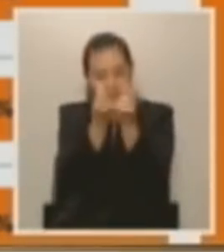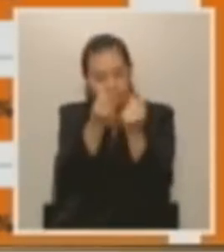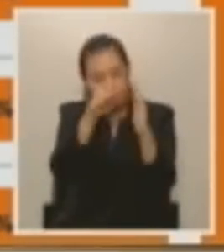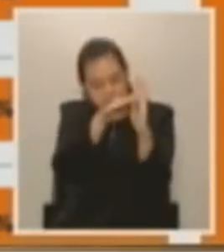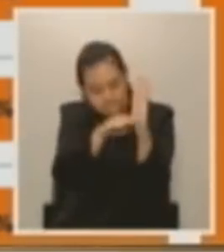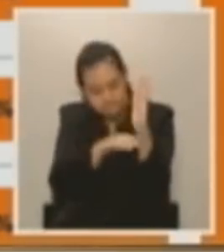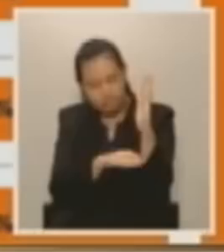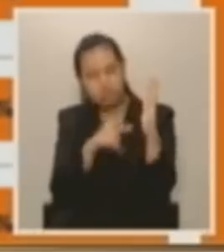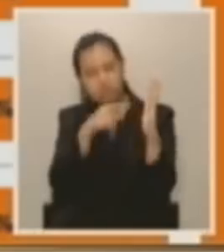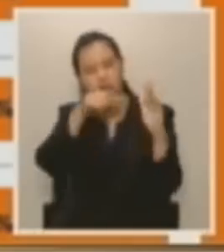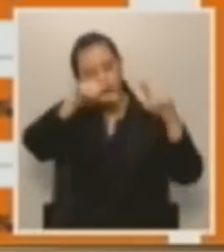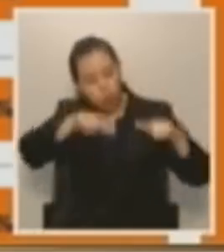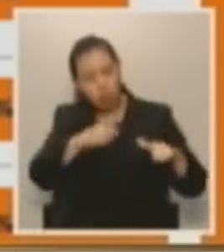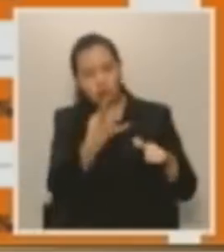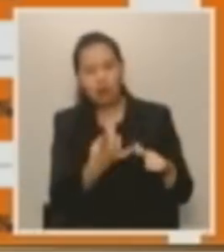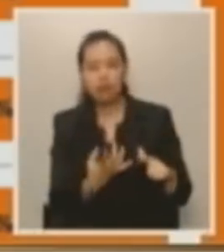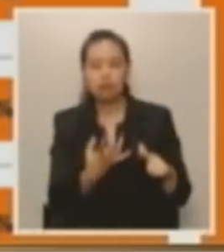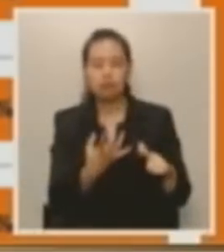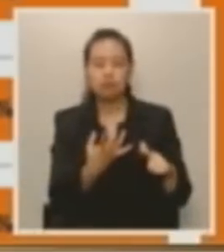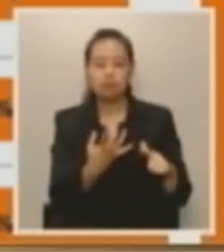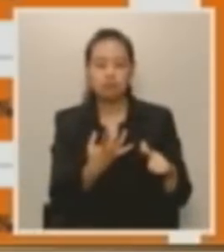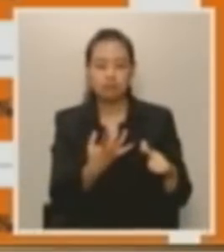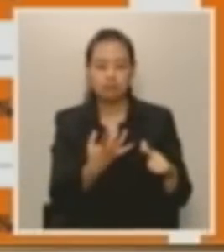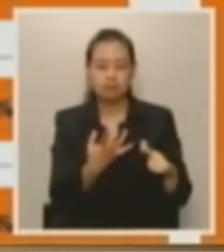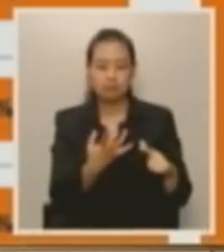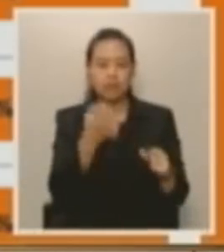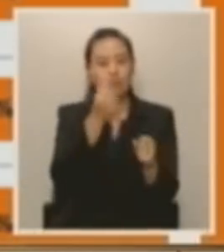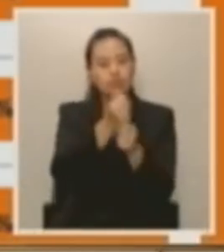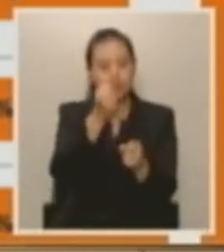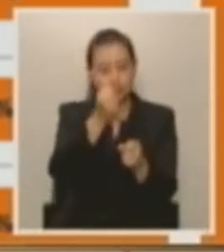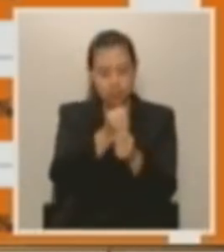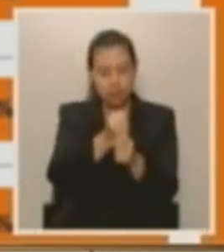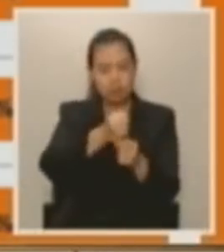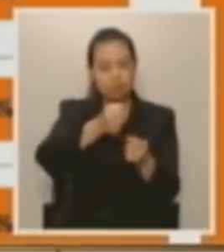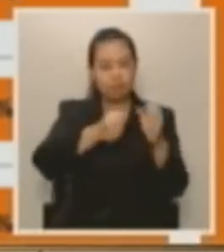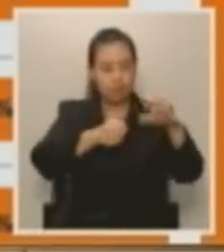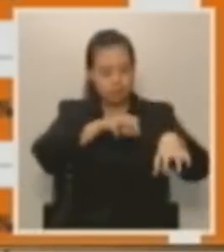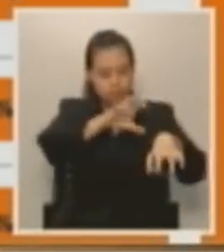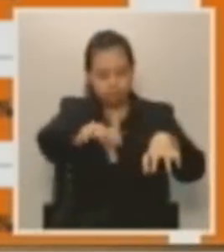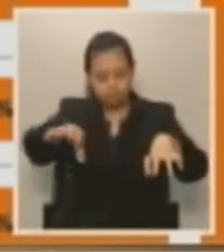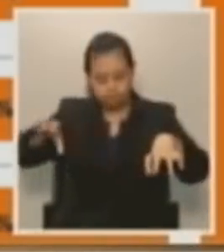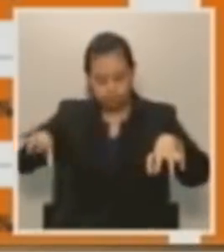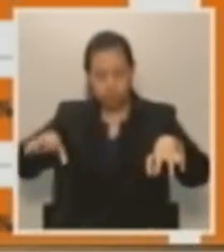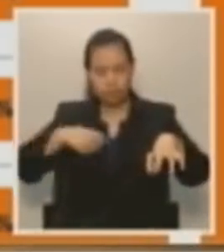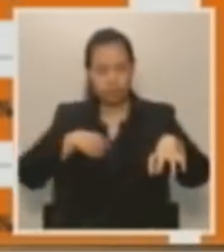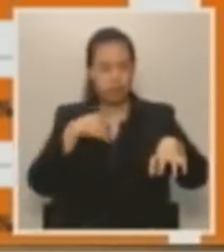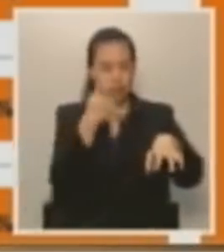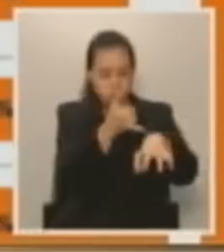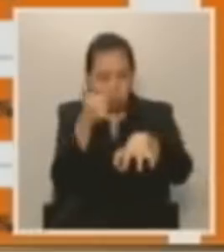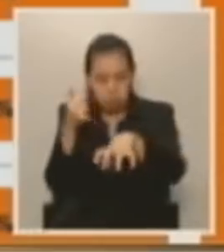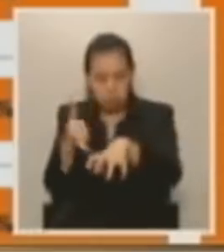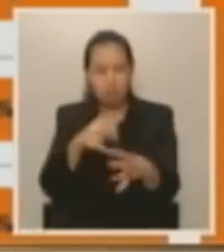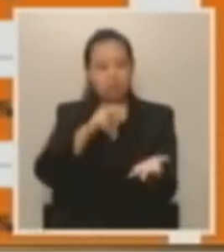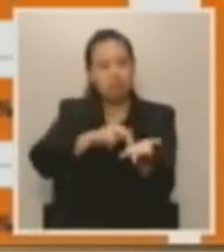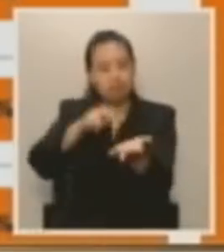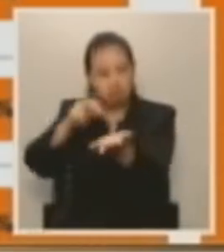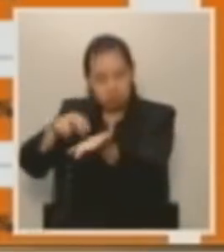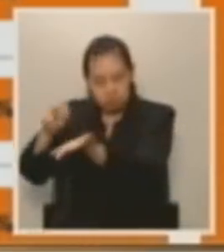านับเป็นร้อยละเราจะเห็นว่าสำนักงานรับรองมาตรฐานและประเมินคุณภาพการศึกษาโดนลดมาก